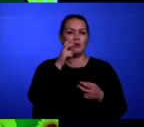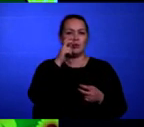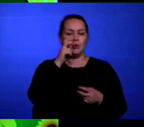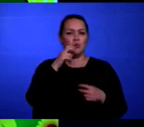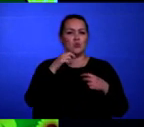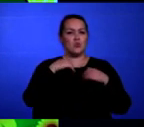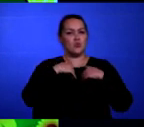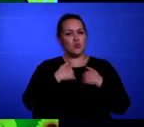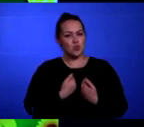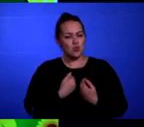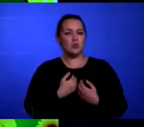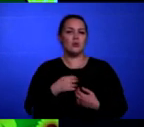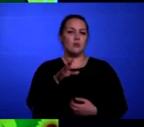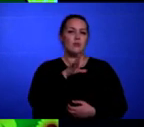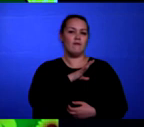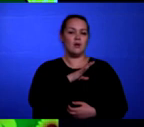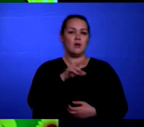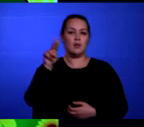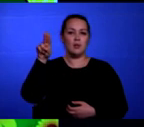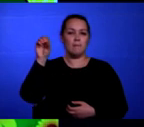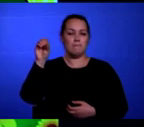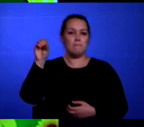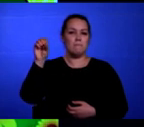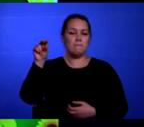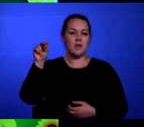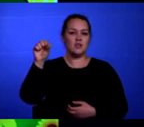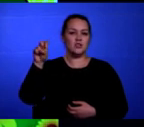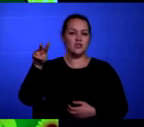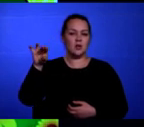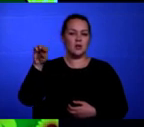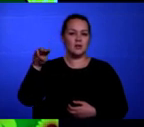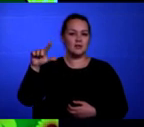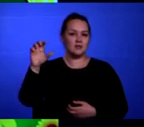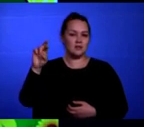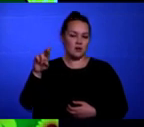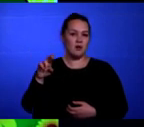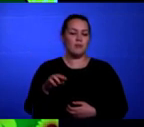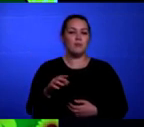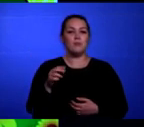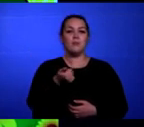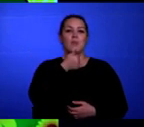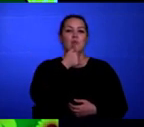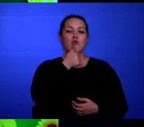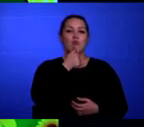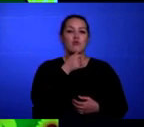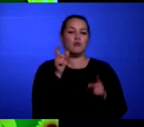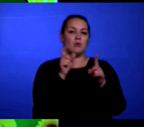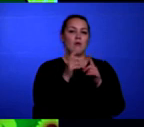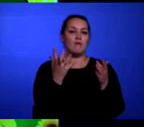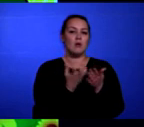мной попробуйте найти в стихах слова приятели давайте проверим вместе